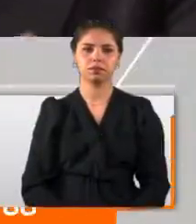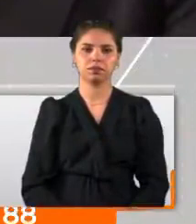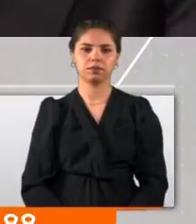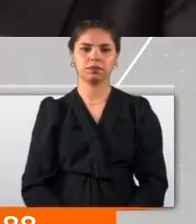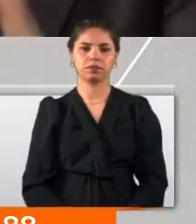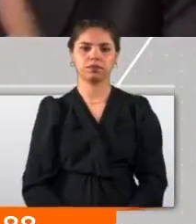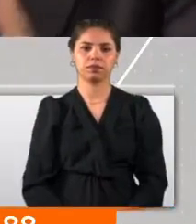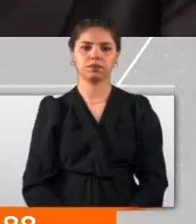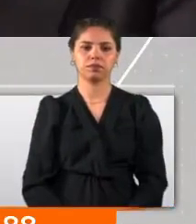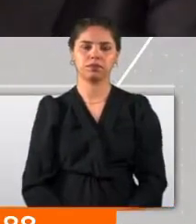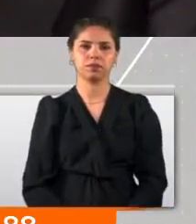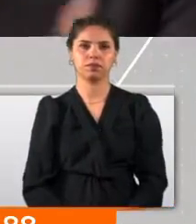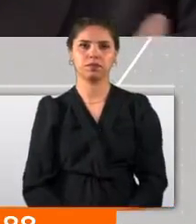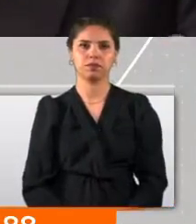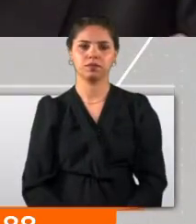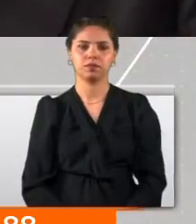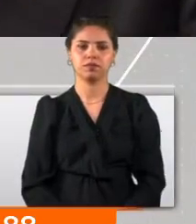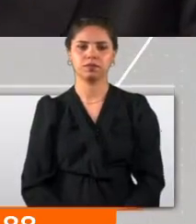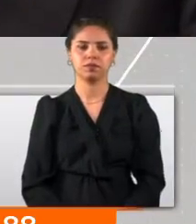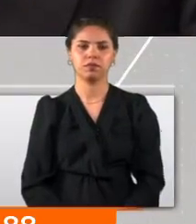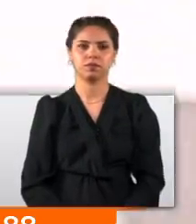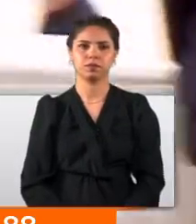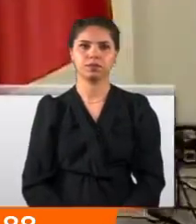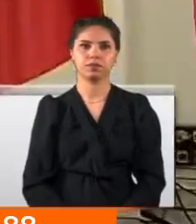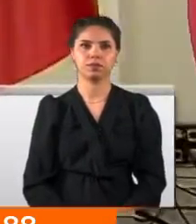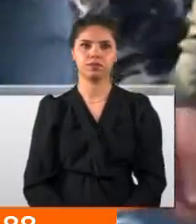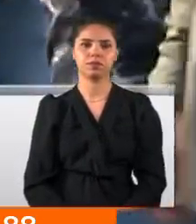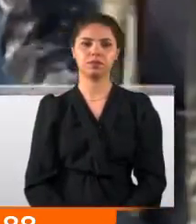Öyle büyük bir başarısızlık, mahvolduk falan filan yok öyle bir şey.